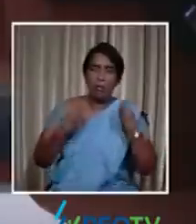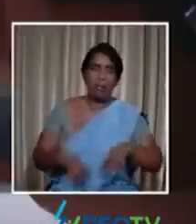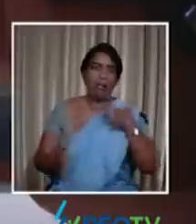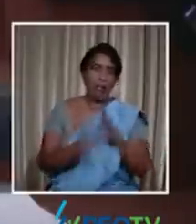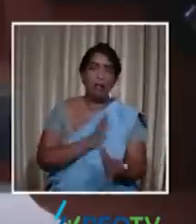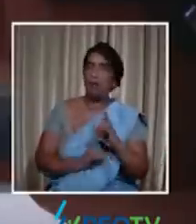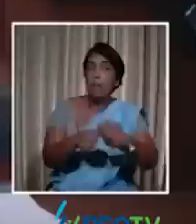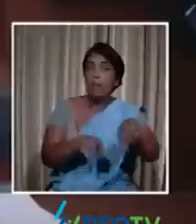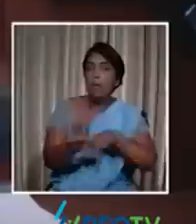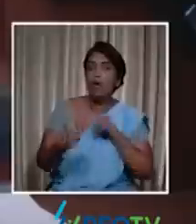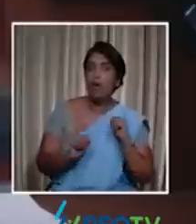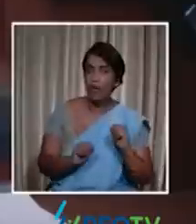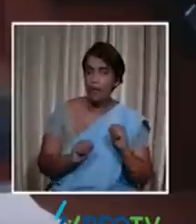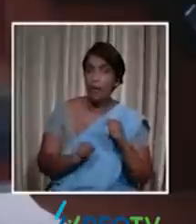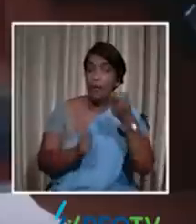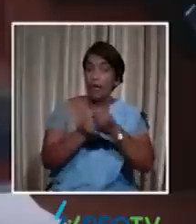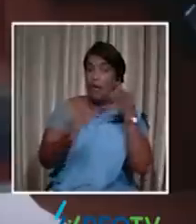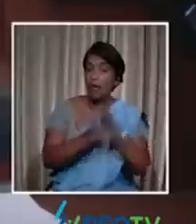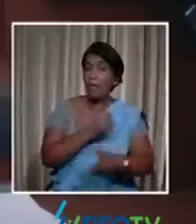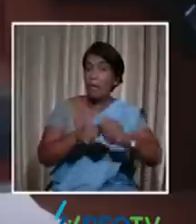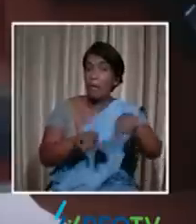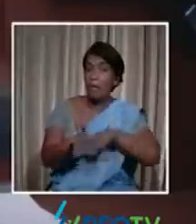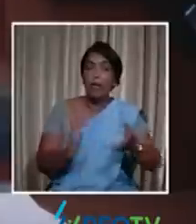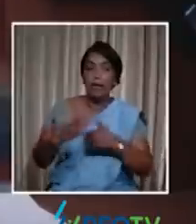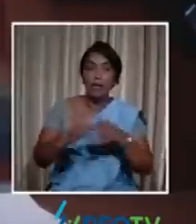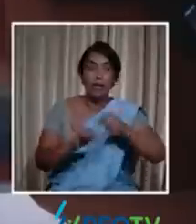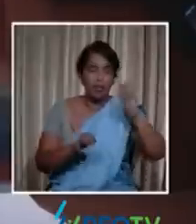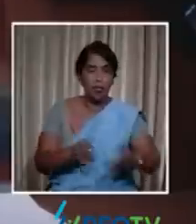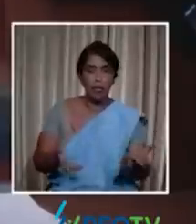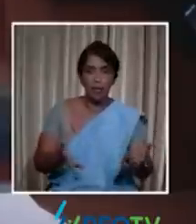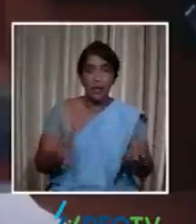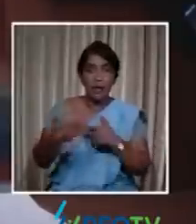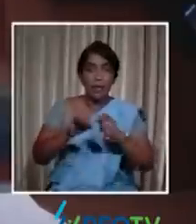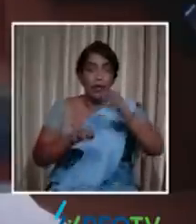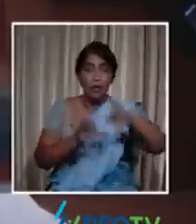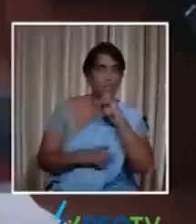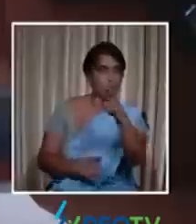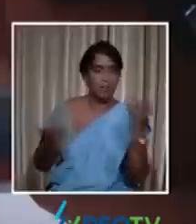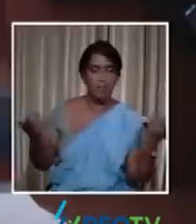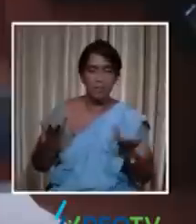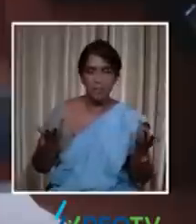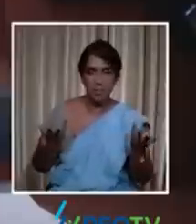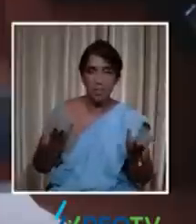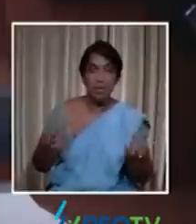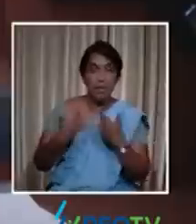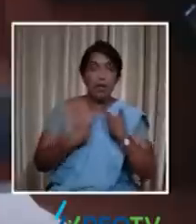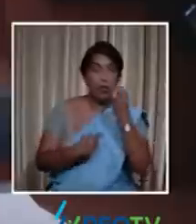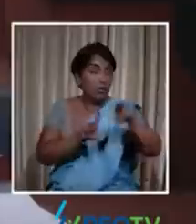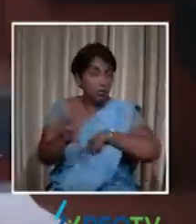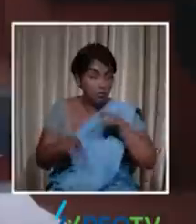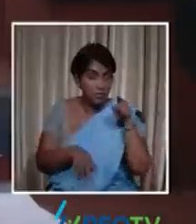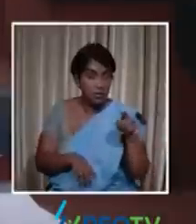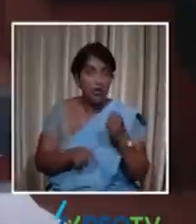ඒක බාරාන්තික වැරද්ද. ඒ වරද්දට මූලික වශයෙන් මේ ජනාධිපතිවරයා වග කියන්න ඕන. ඒ කැබිනට් මණ්ඩලයට මේ වගකීමෙන් අත්තරින්න පුළුවන්. මේ වගකීමේ මුදල් අමාත්‍යවරයාට අත්තරින්න